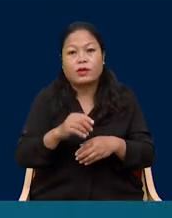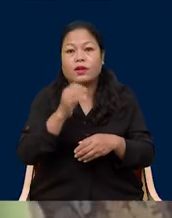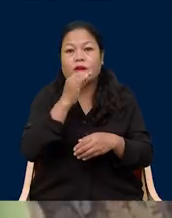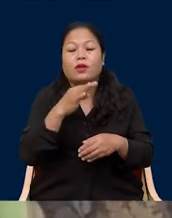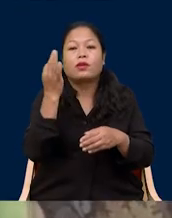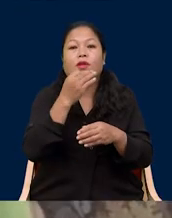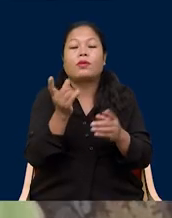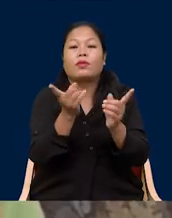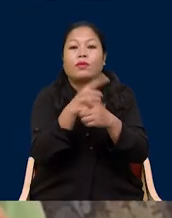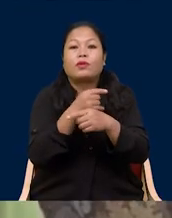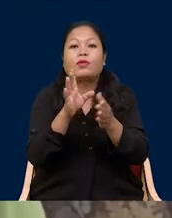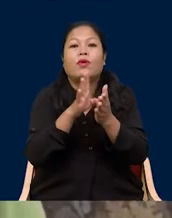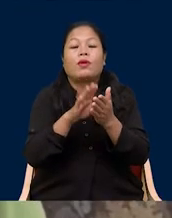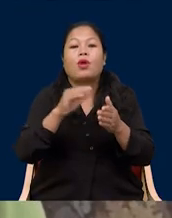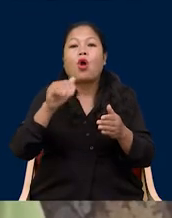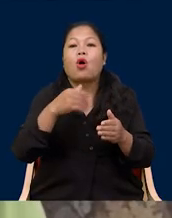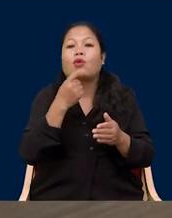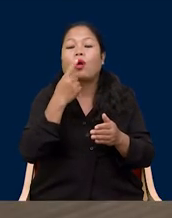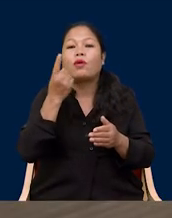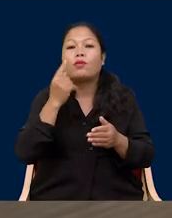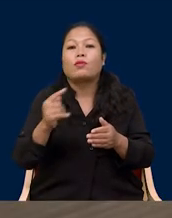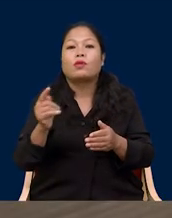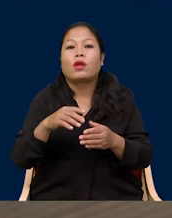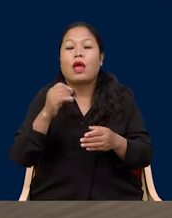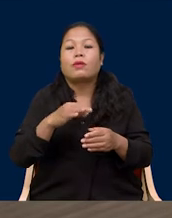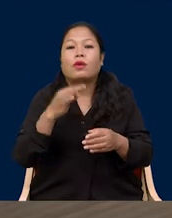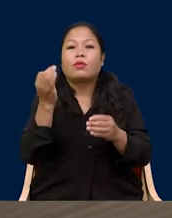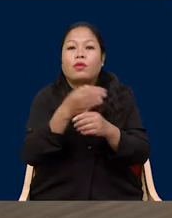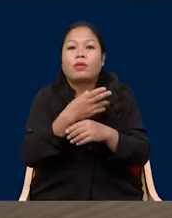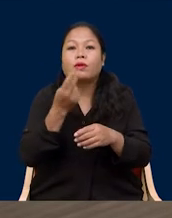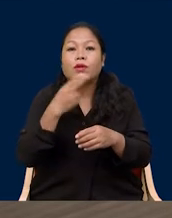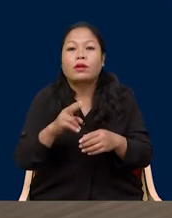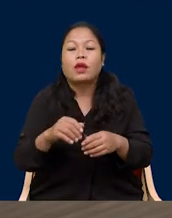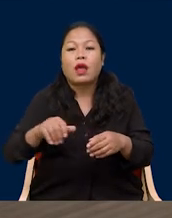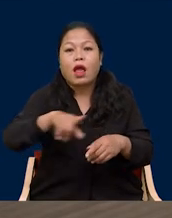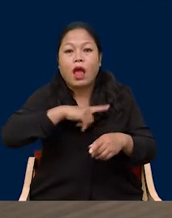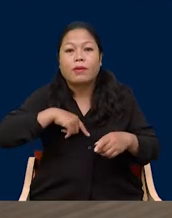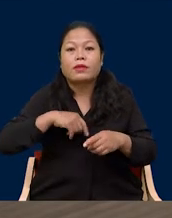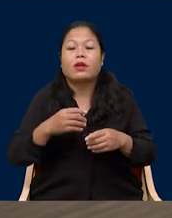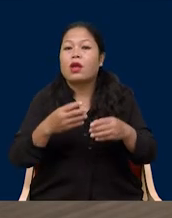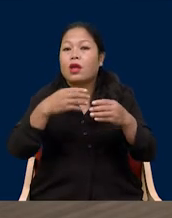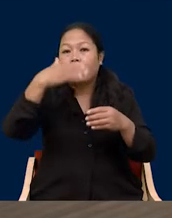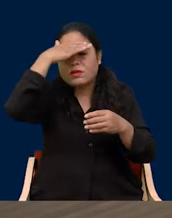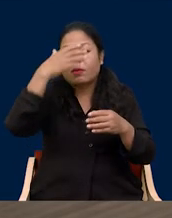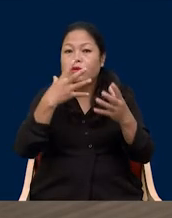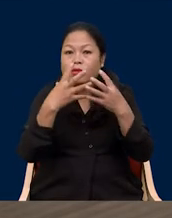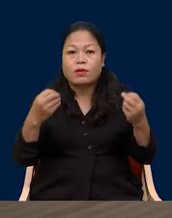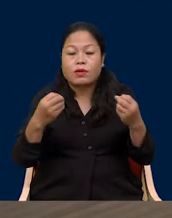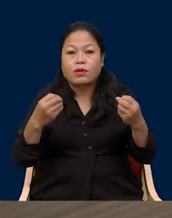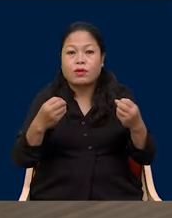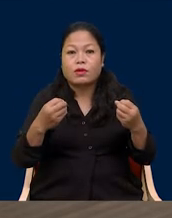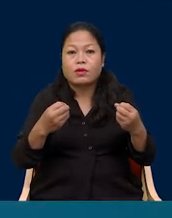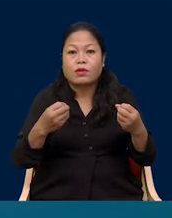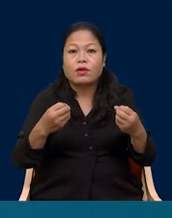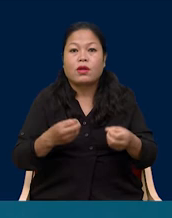धेरै जलवायु परिवर्तनको असरबाट र अर्को भनेको हामी प्रभावित त हुनेछौँ तर हामीसँग चाहिँ यसका लागि समाधानका